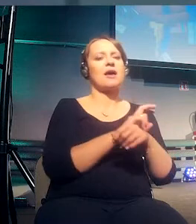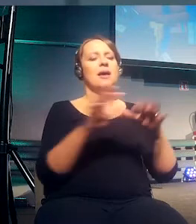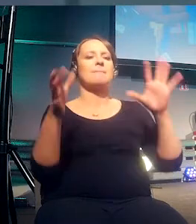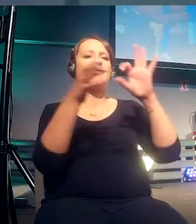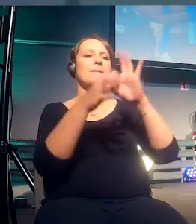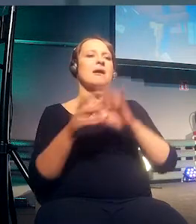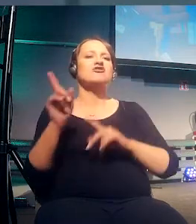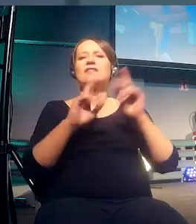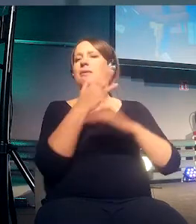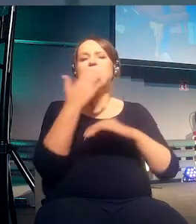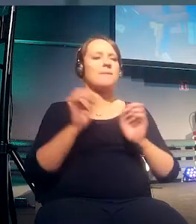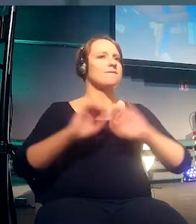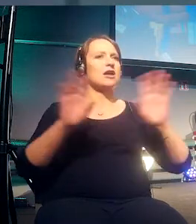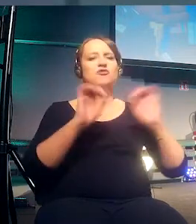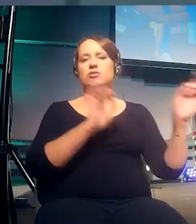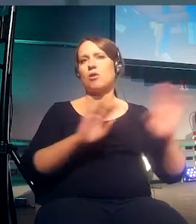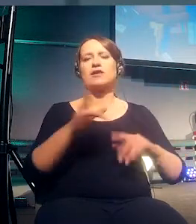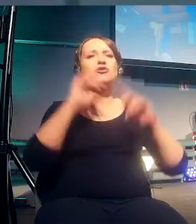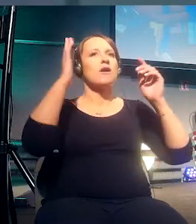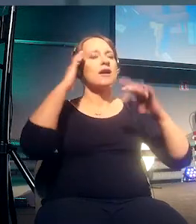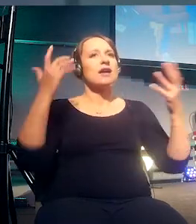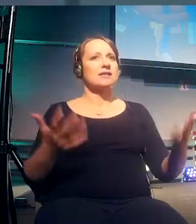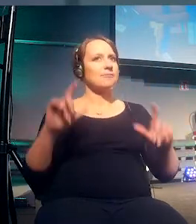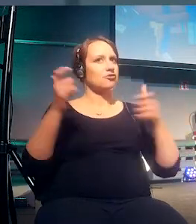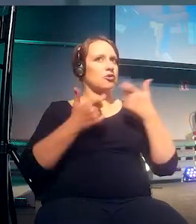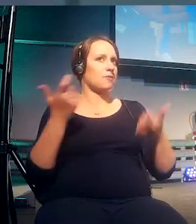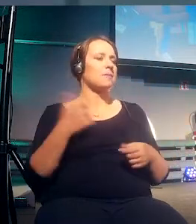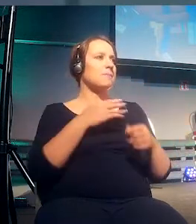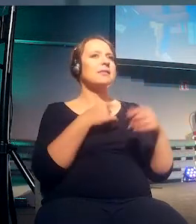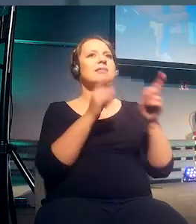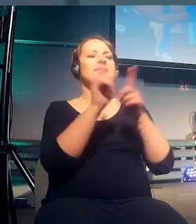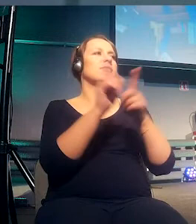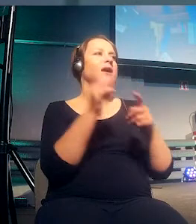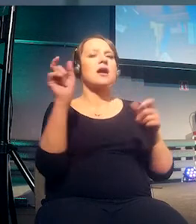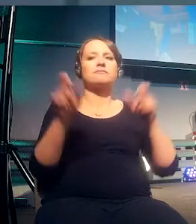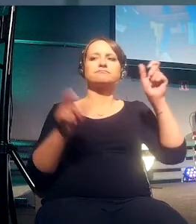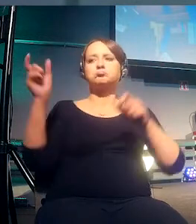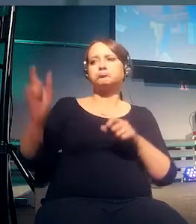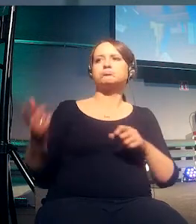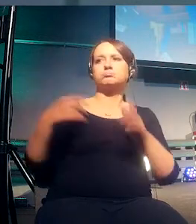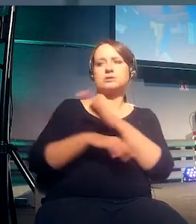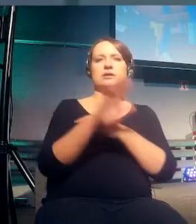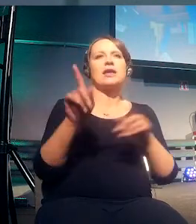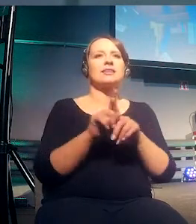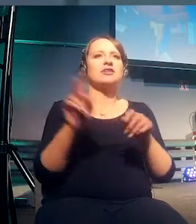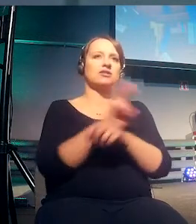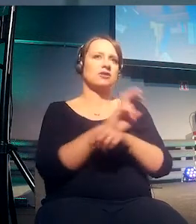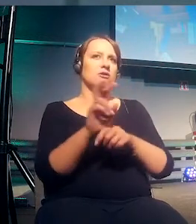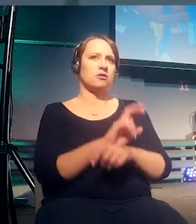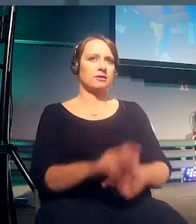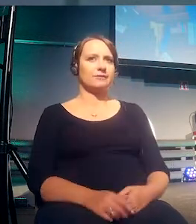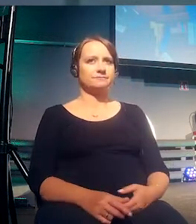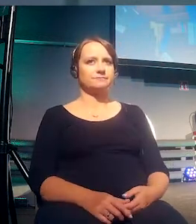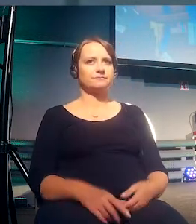jasne. Więc wtedy co robimy? Spotykamy się z przedstawicielem jakby i części technologicznej